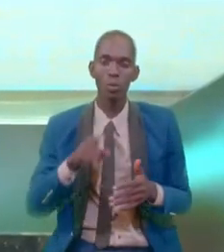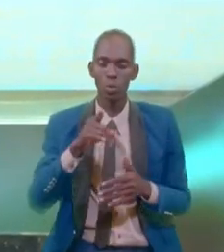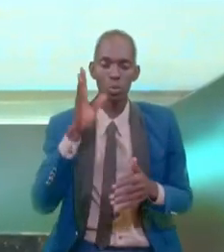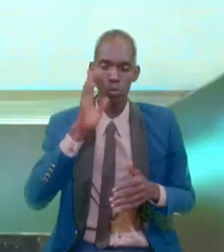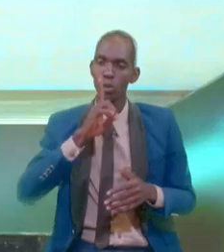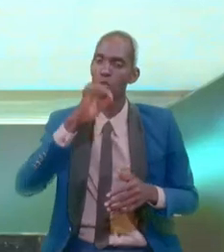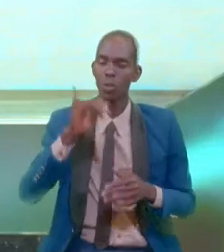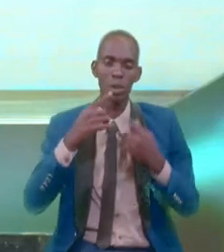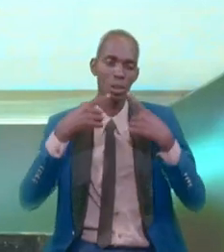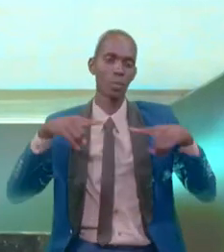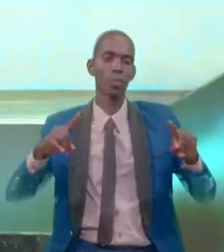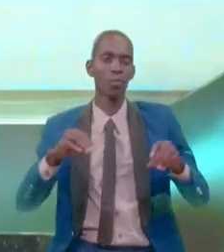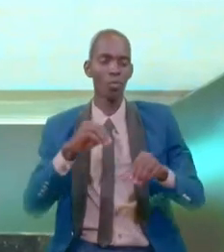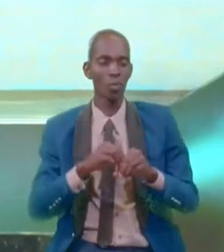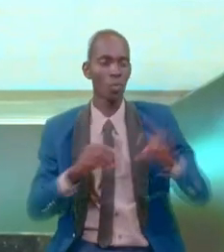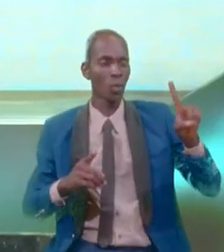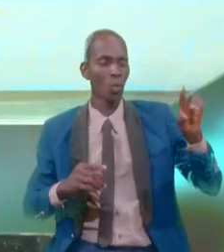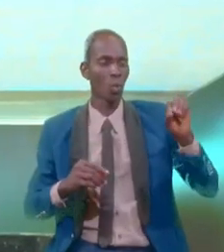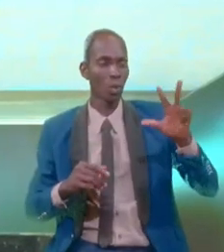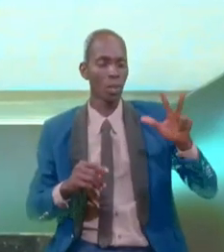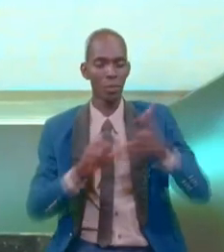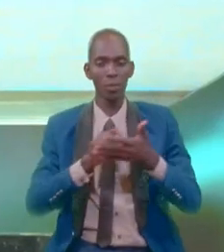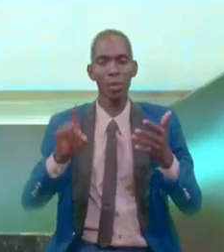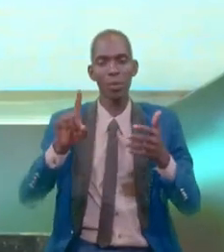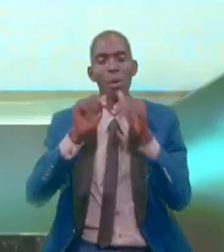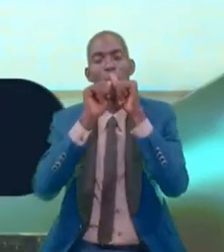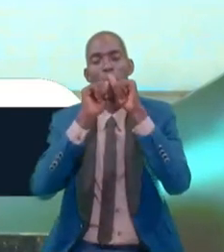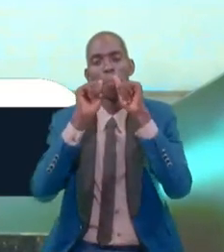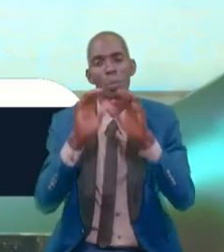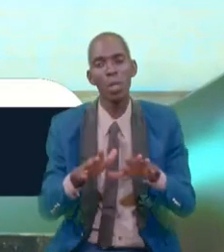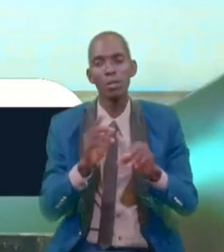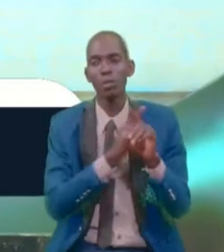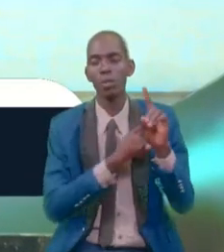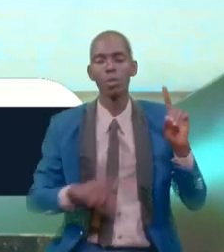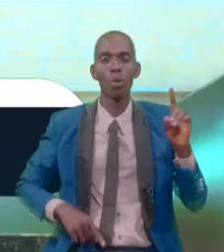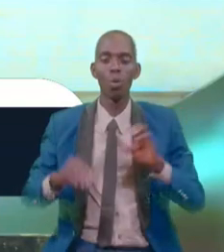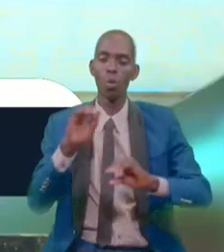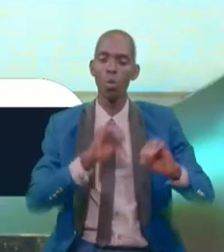véritable déclaration, psaume 103, verset 1.